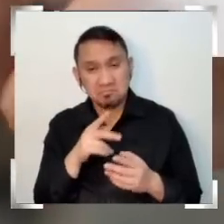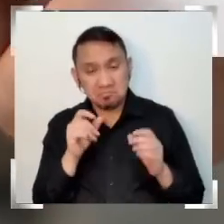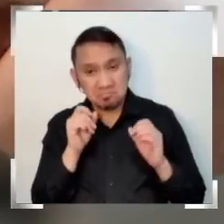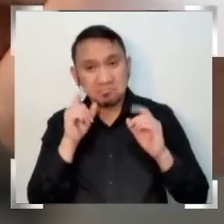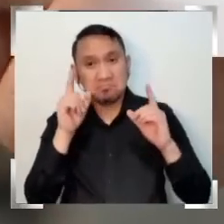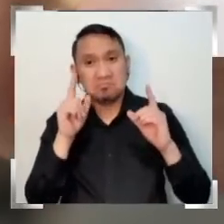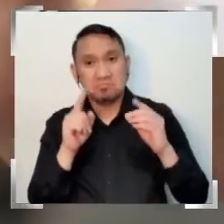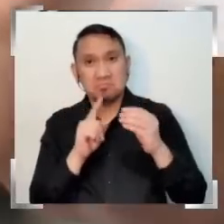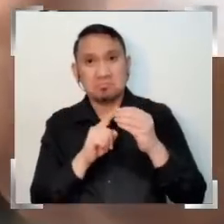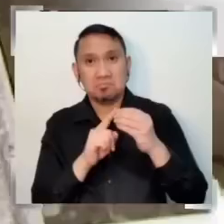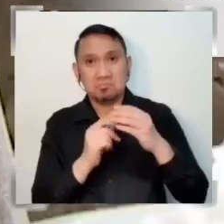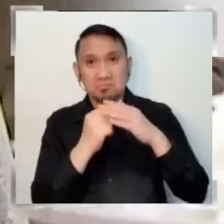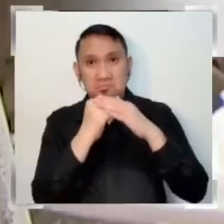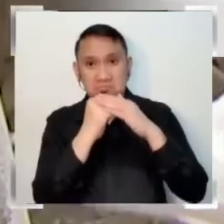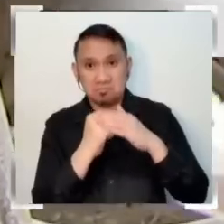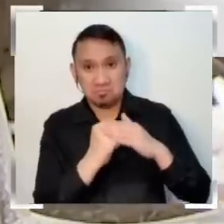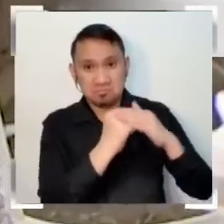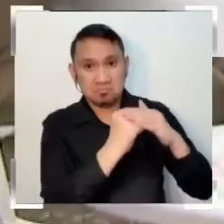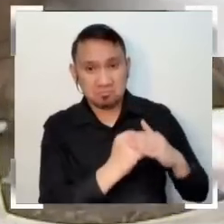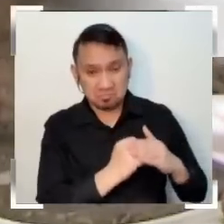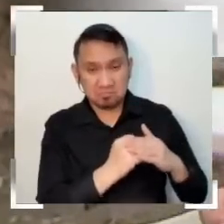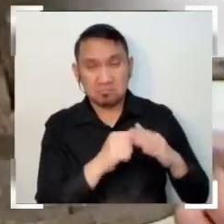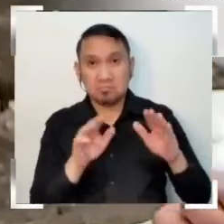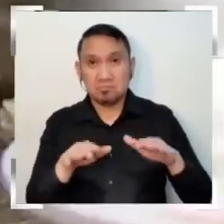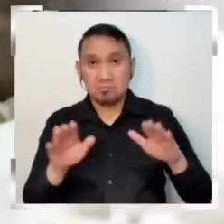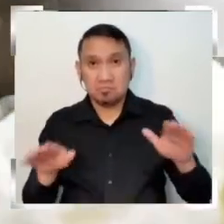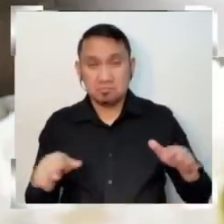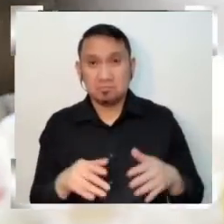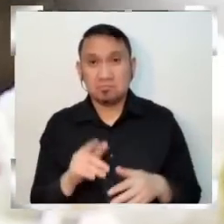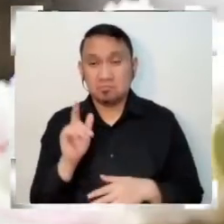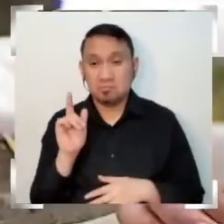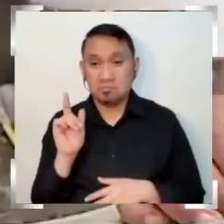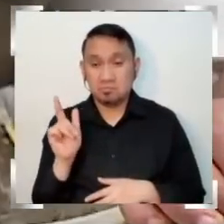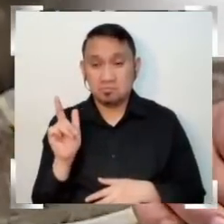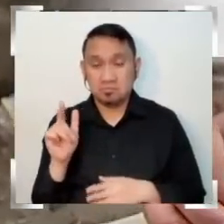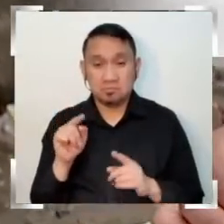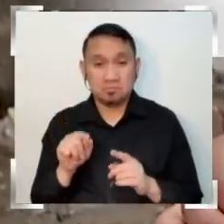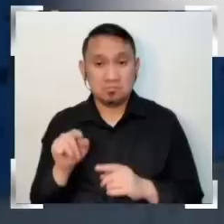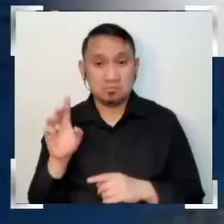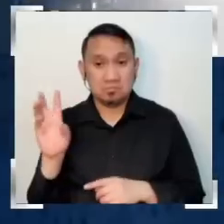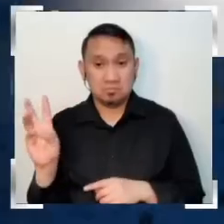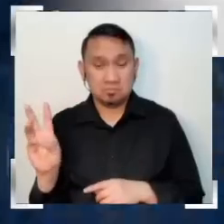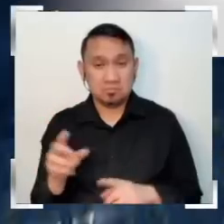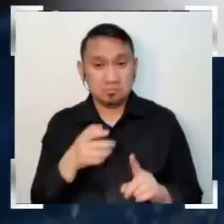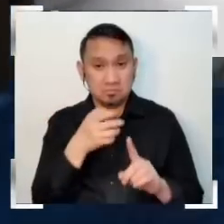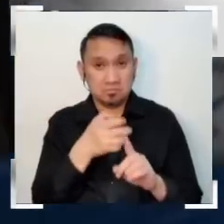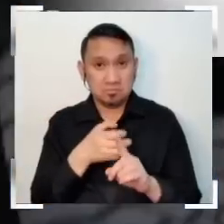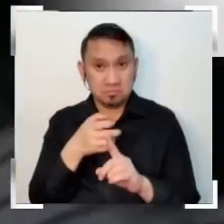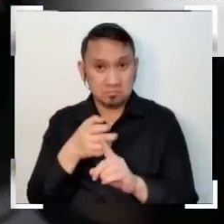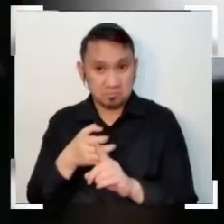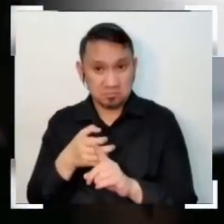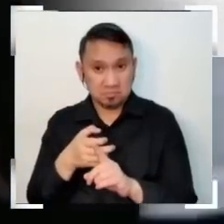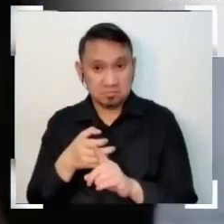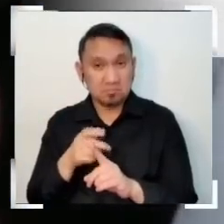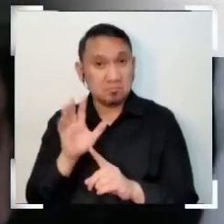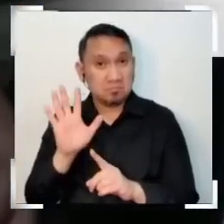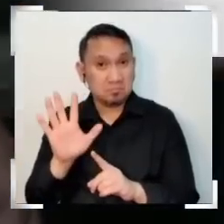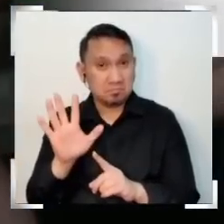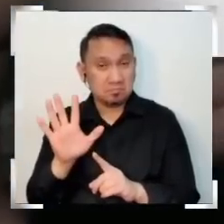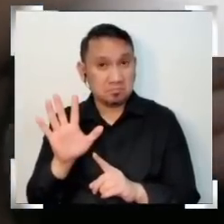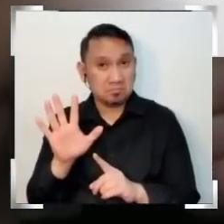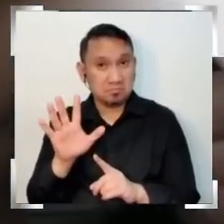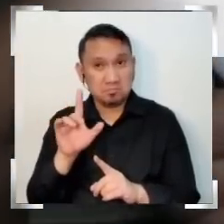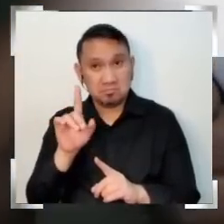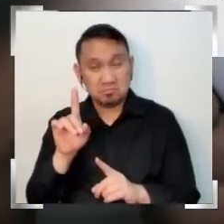batang hanggang 5 taong gulang. 21.6% kasi o mahigit isa sa bawat 5 sanggol na 23-month-old pababa ang